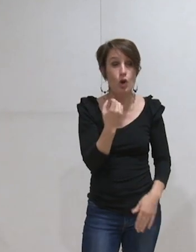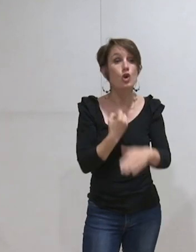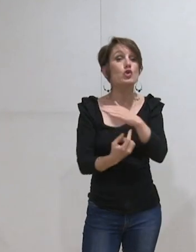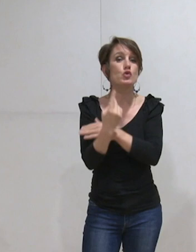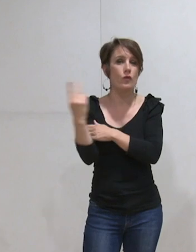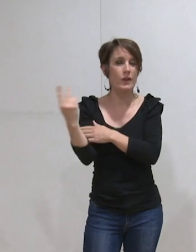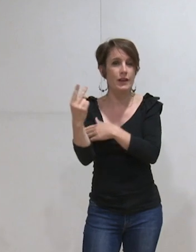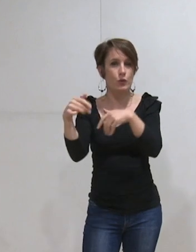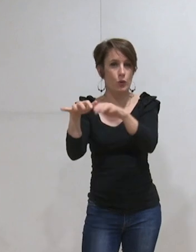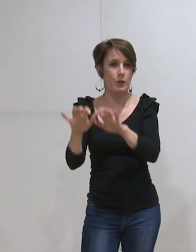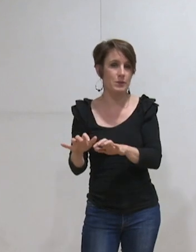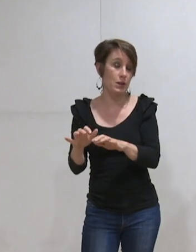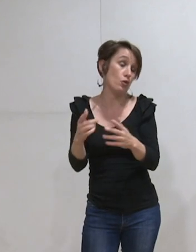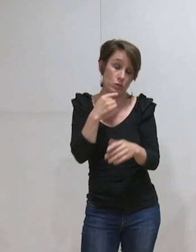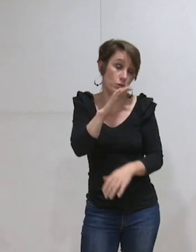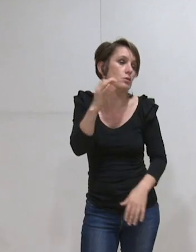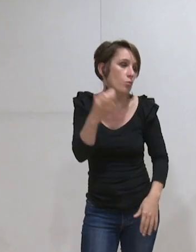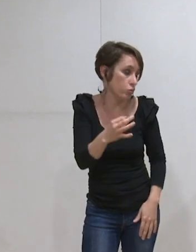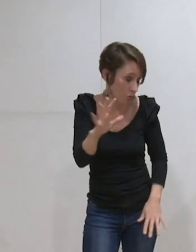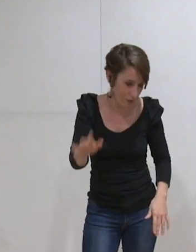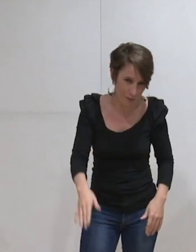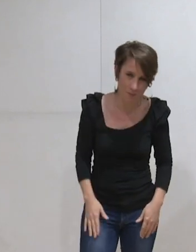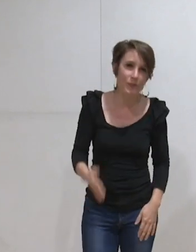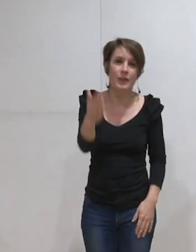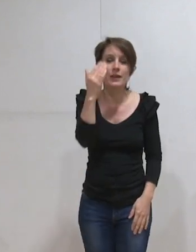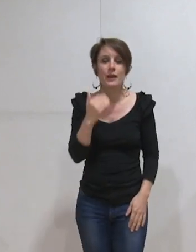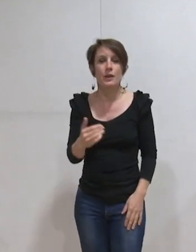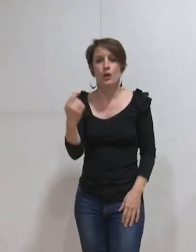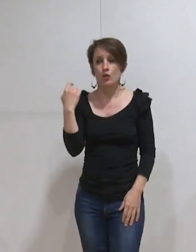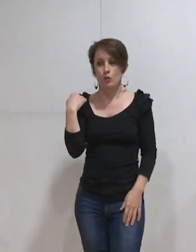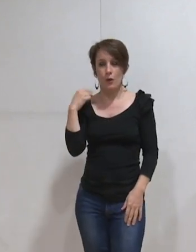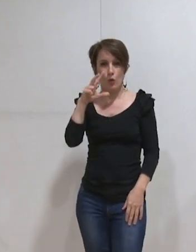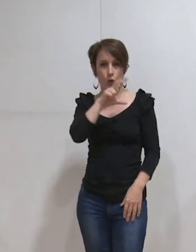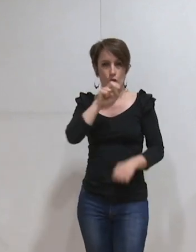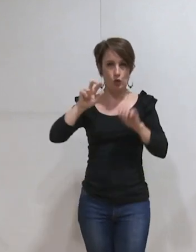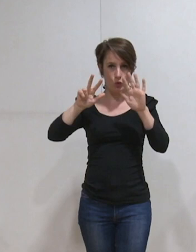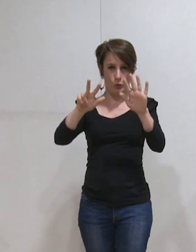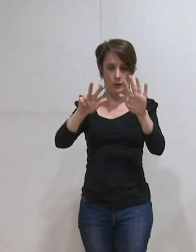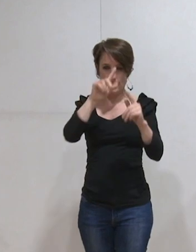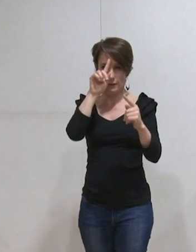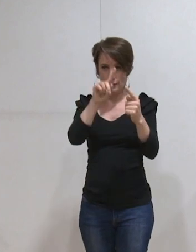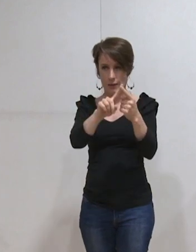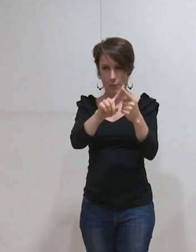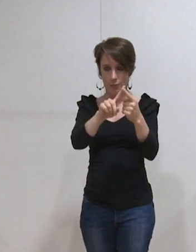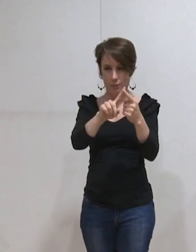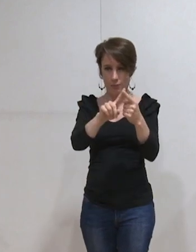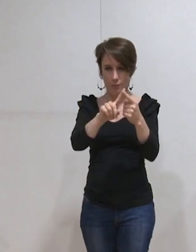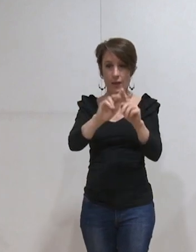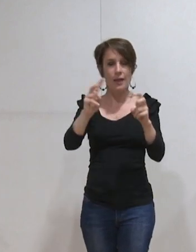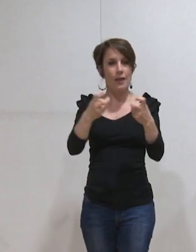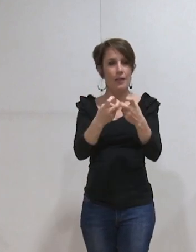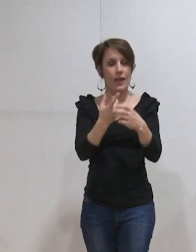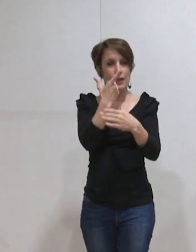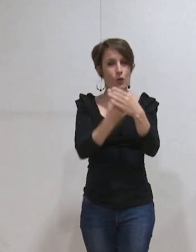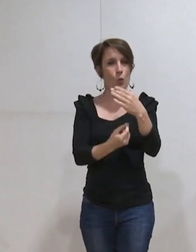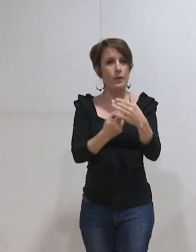administrateurs enfin non unanimité nous passons à délibération numéro 38 sur les tarifs combinés